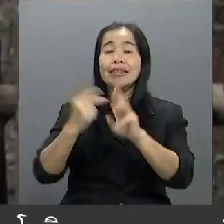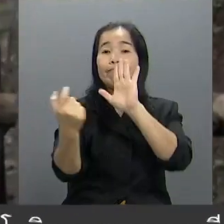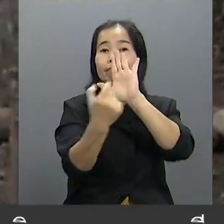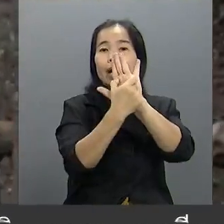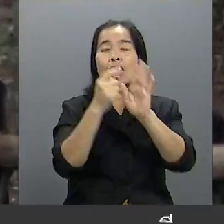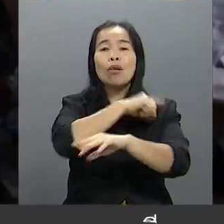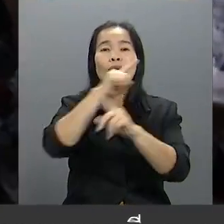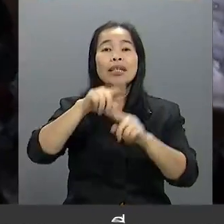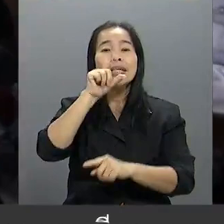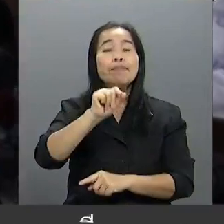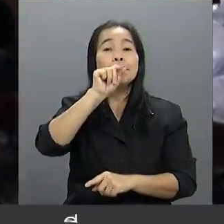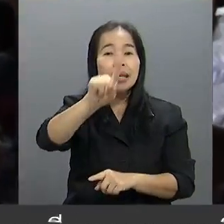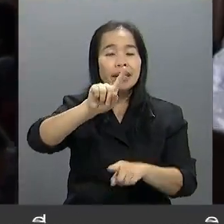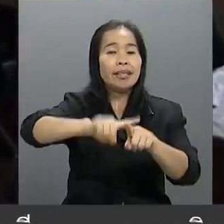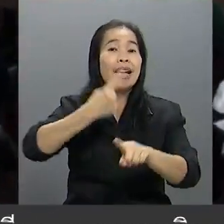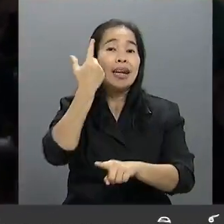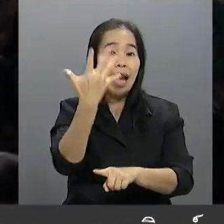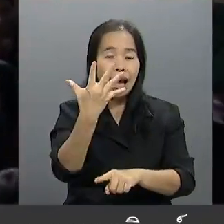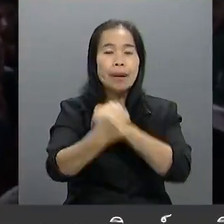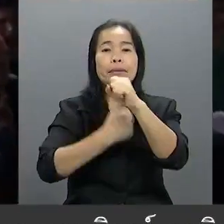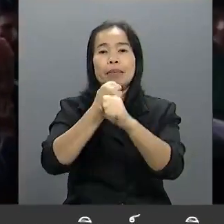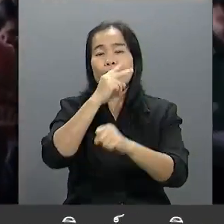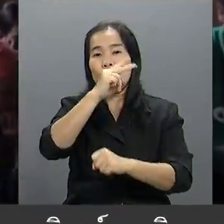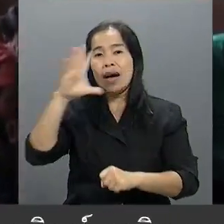ฤษภาคม2517ค่ะ